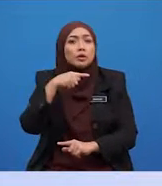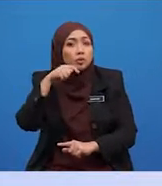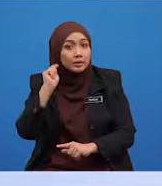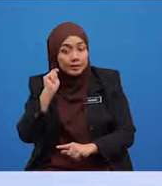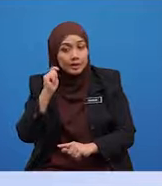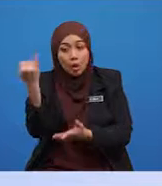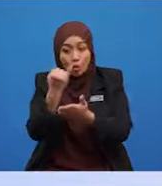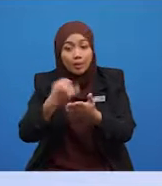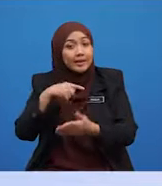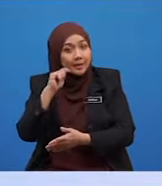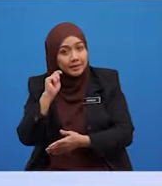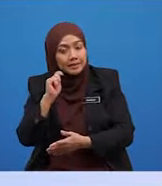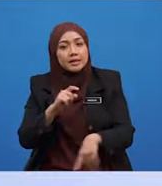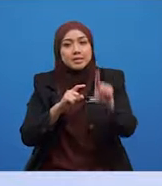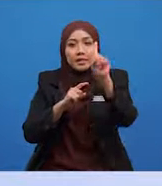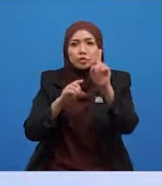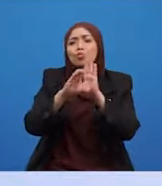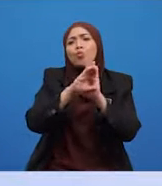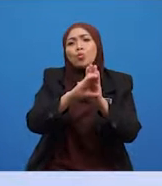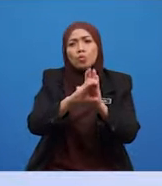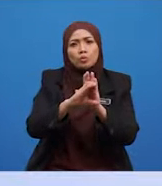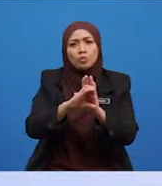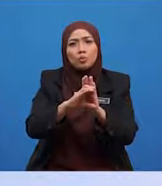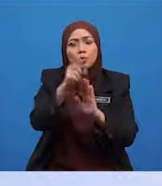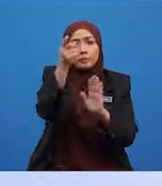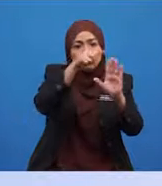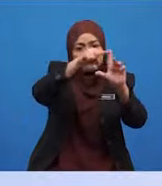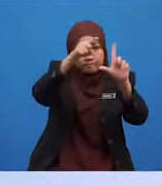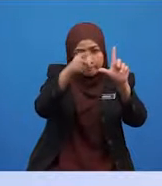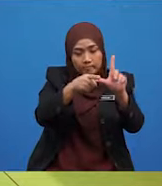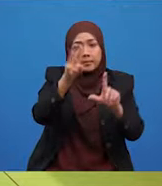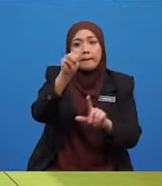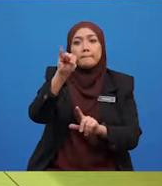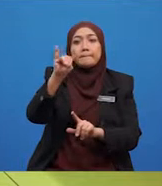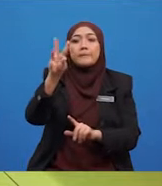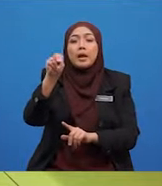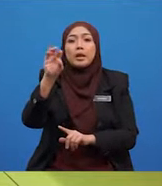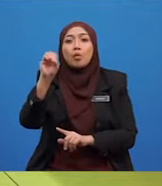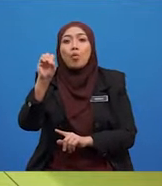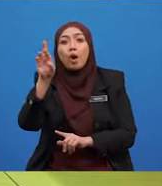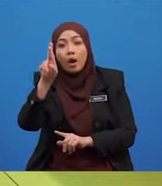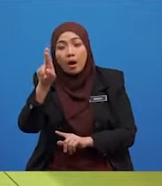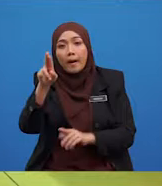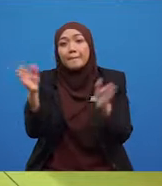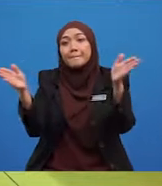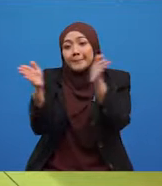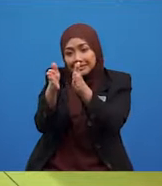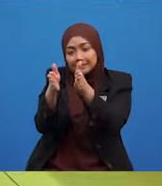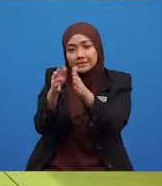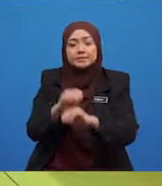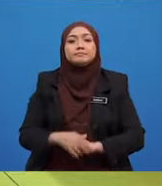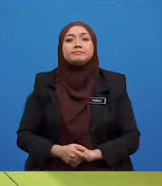tadi ialah satu contoh sektor minor. Murid-murid, kita